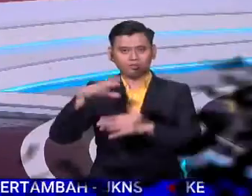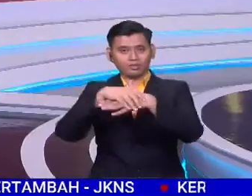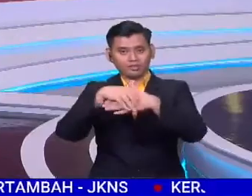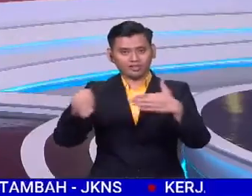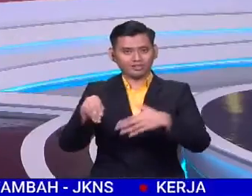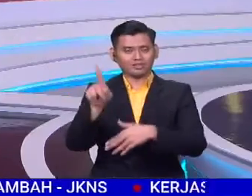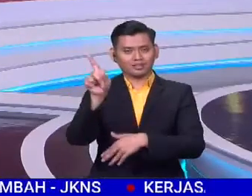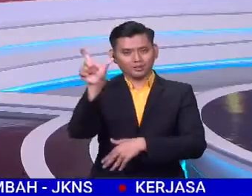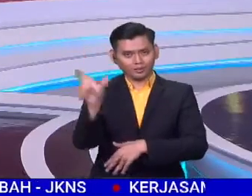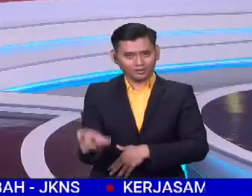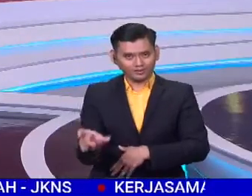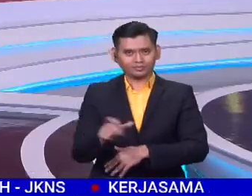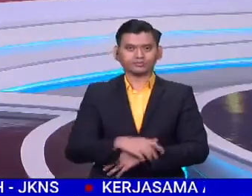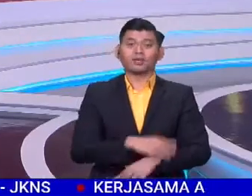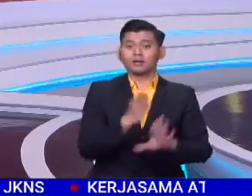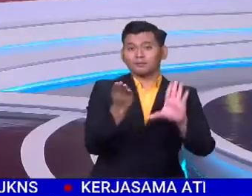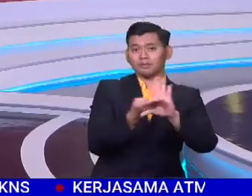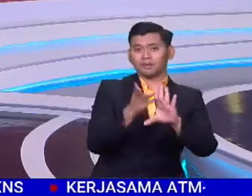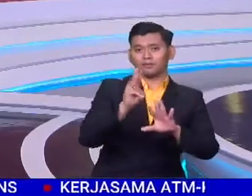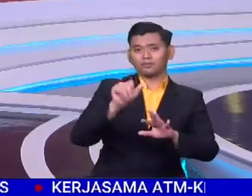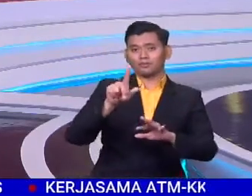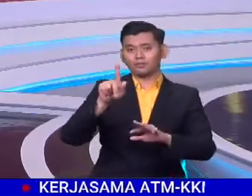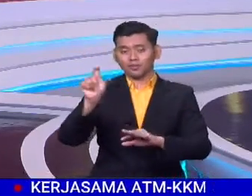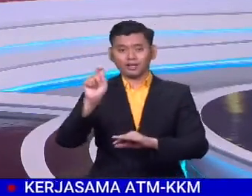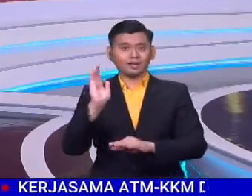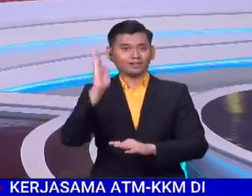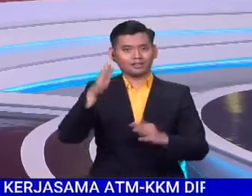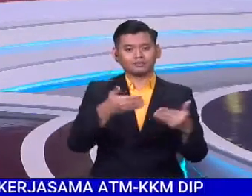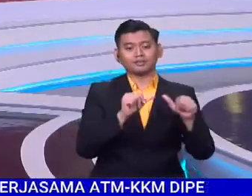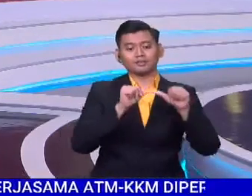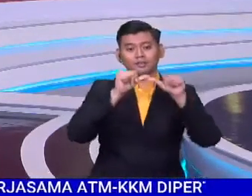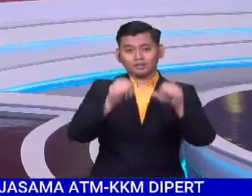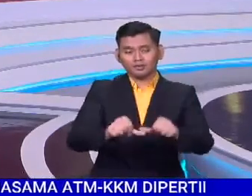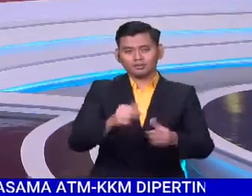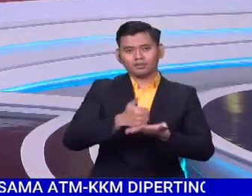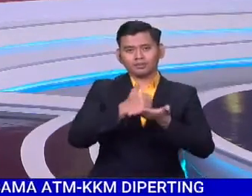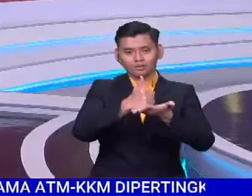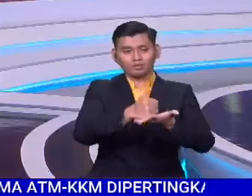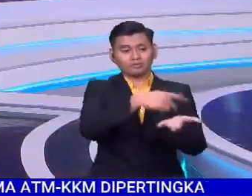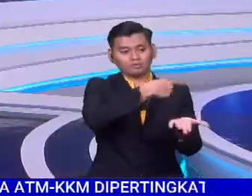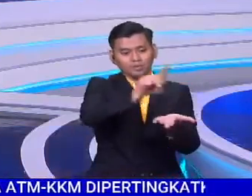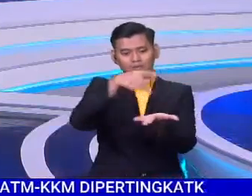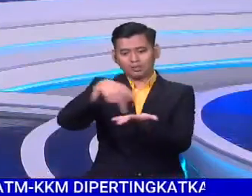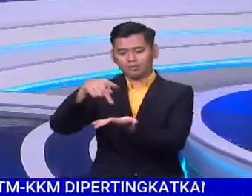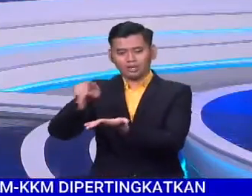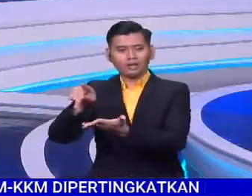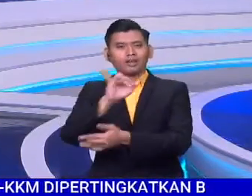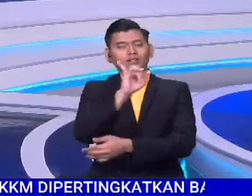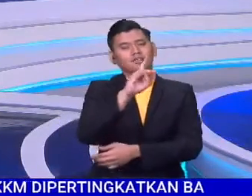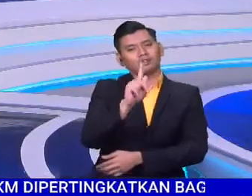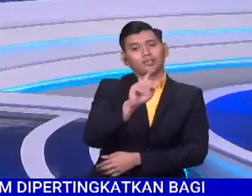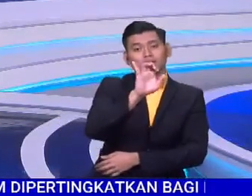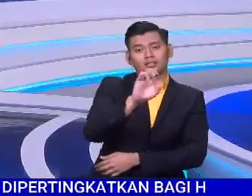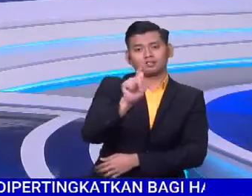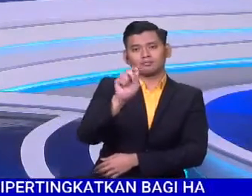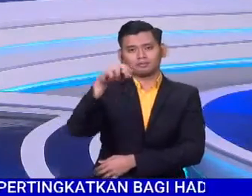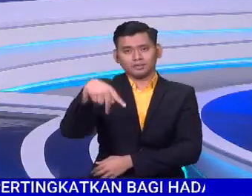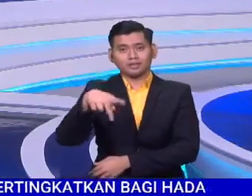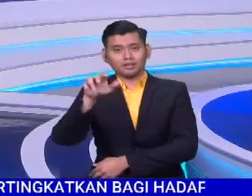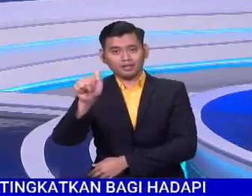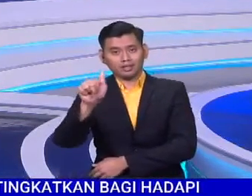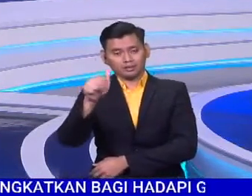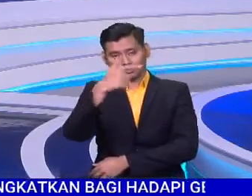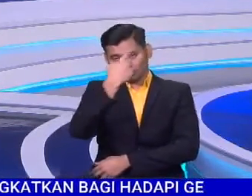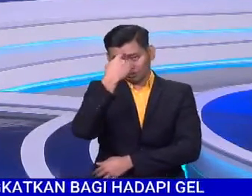Hai Bank Muamalat Leste berhak akan meneruskan bantuan bayaran pembiayaan bersastra ITP untuk pelanggan terjejas